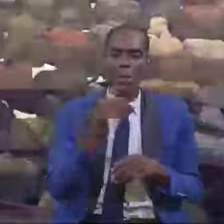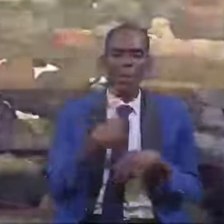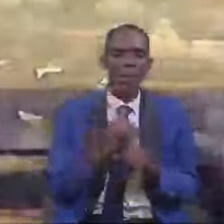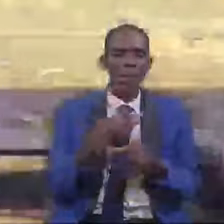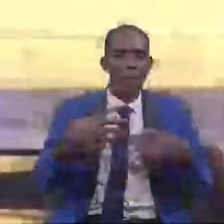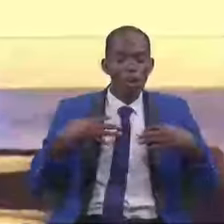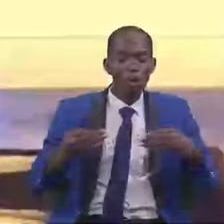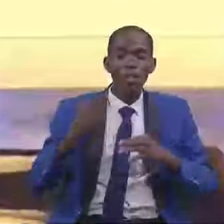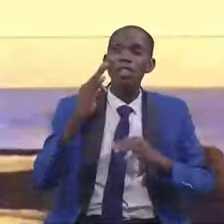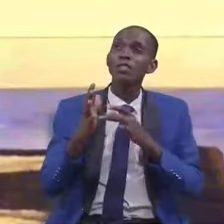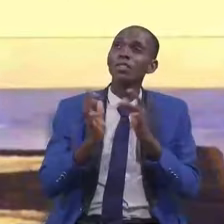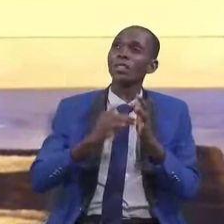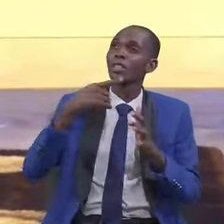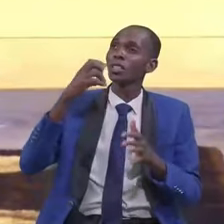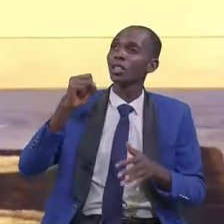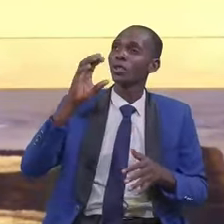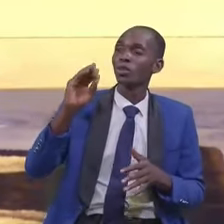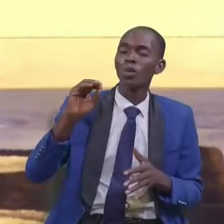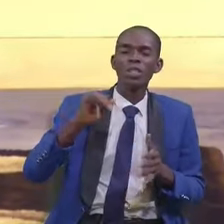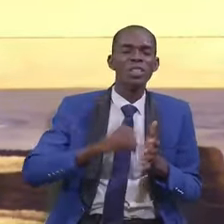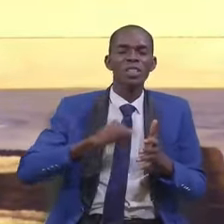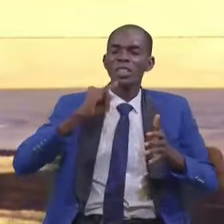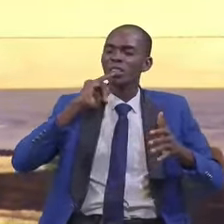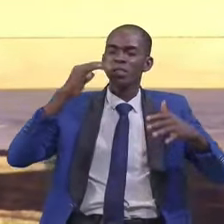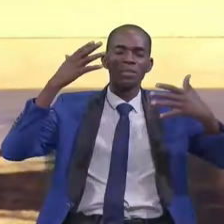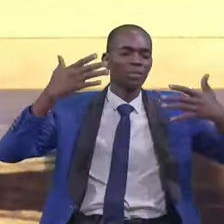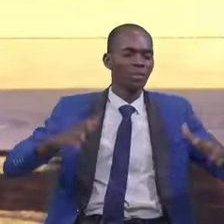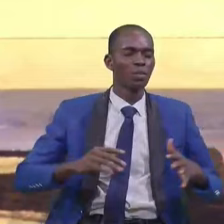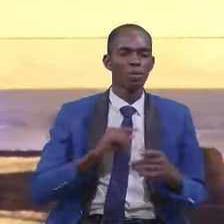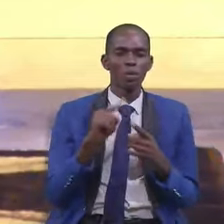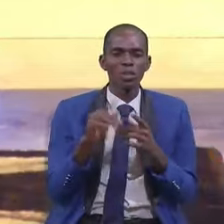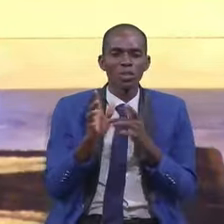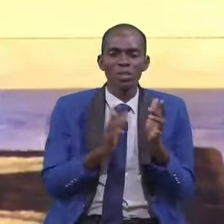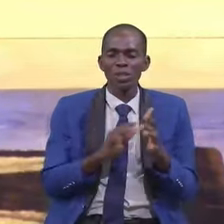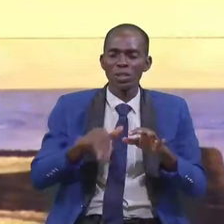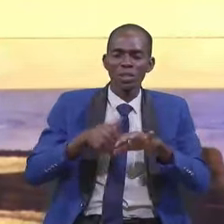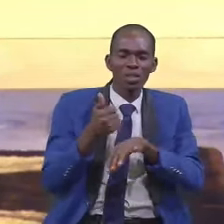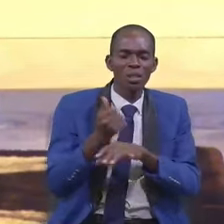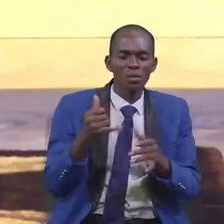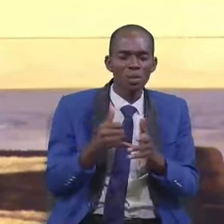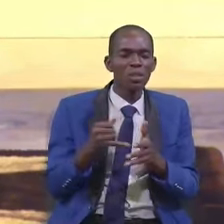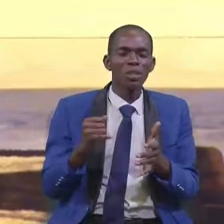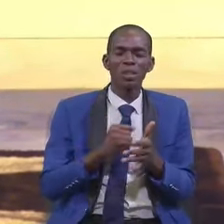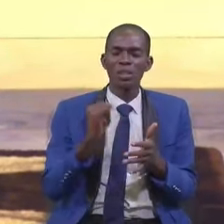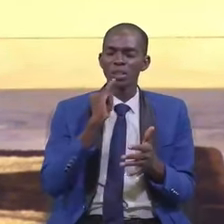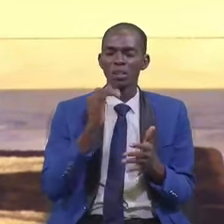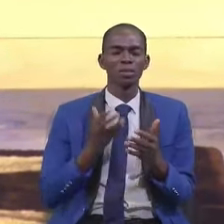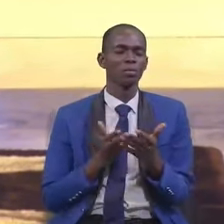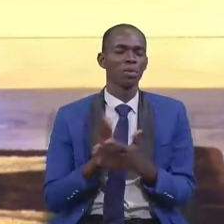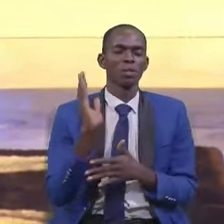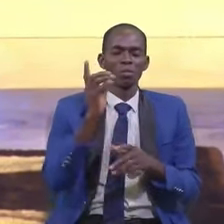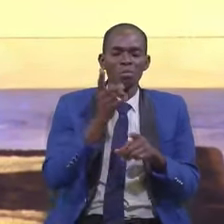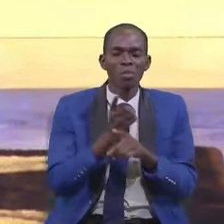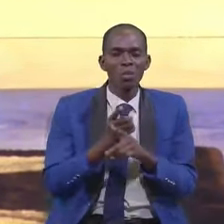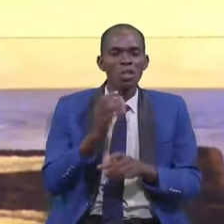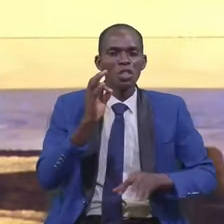ainsi. Si Jésus l'a confirmé, c'est ainsi. Si Jésus dit que tu es guéri, donc vous ne devez